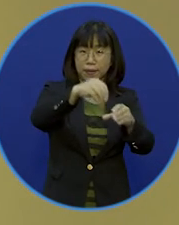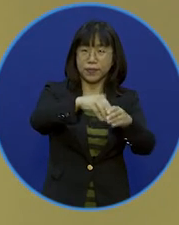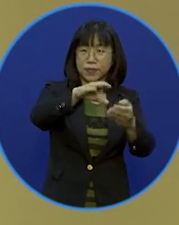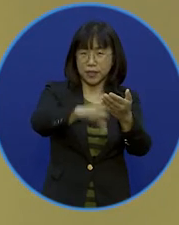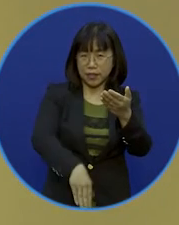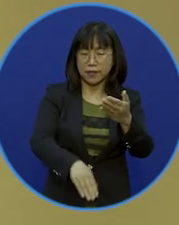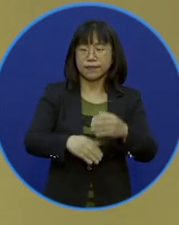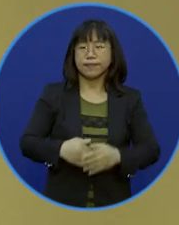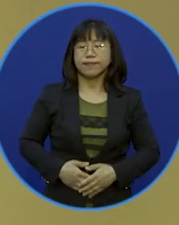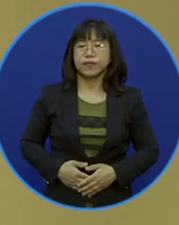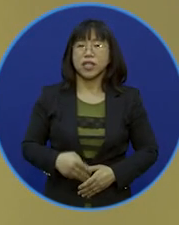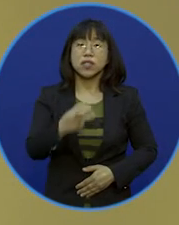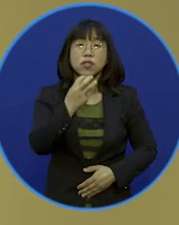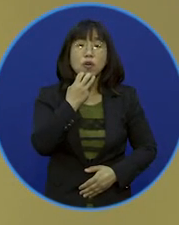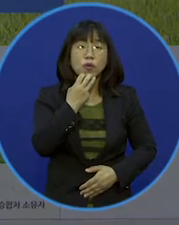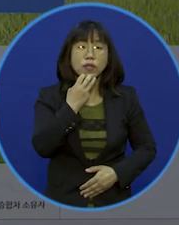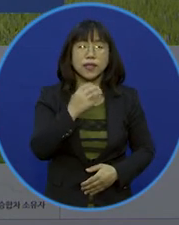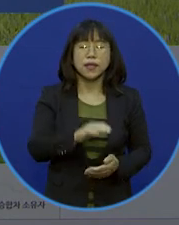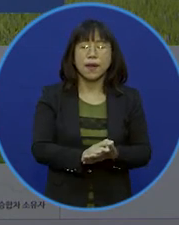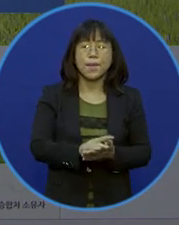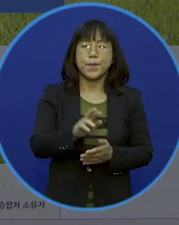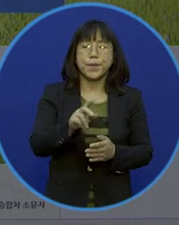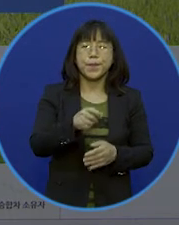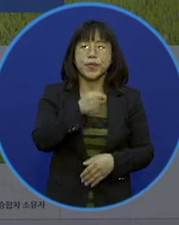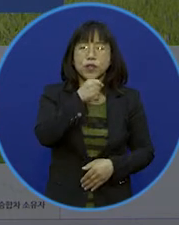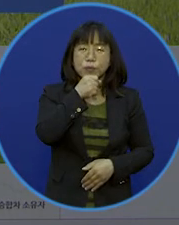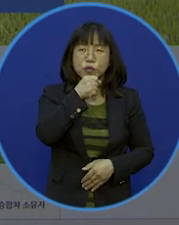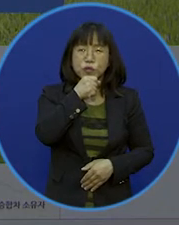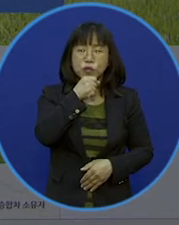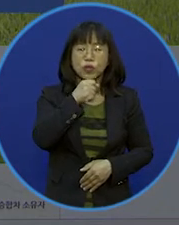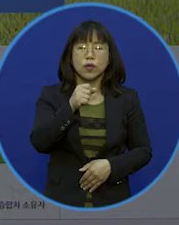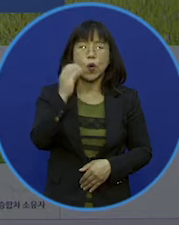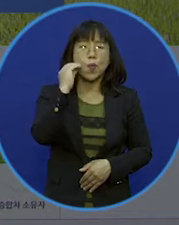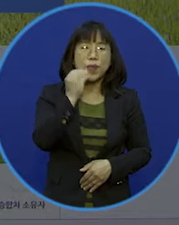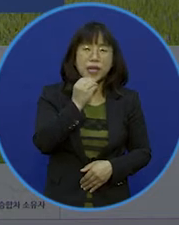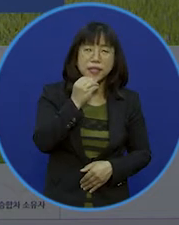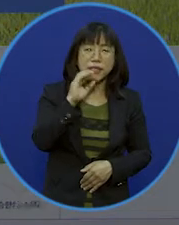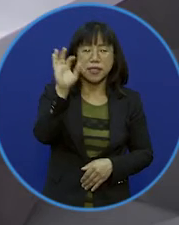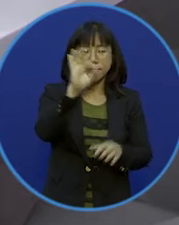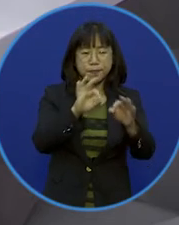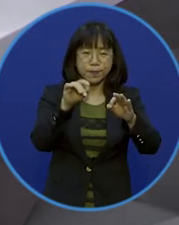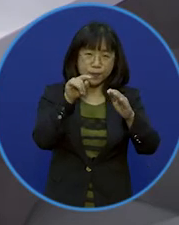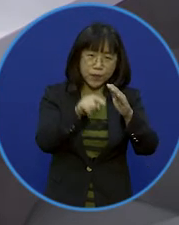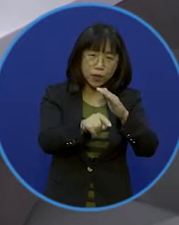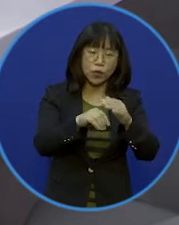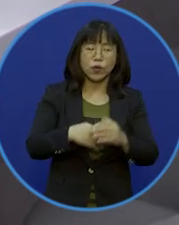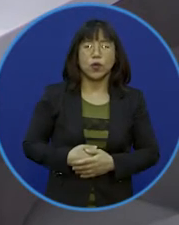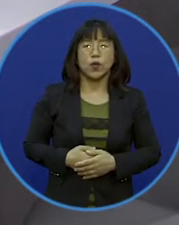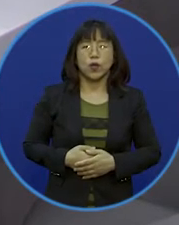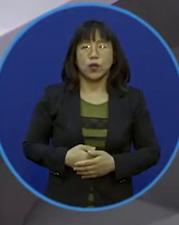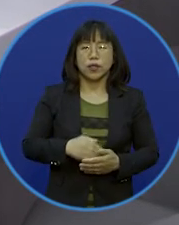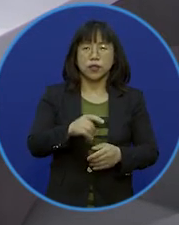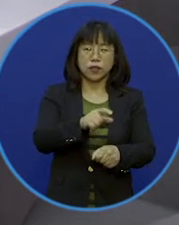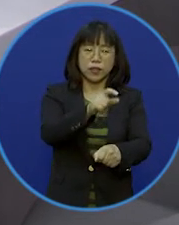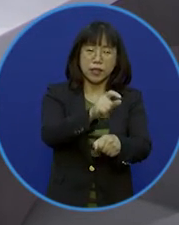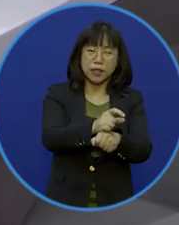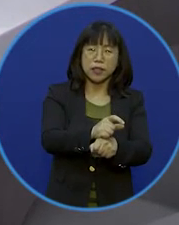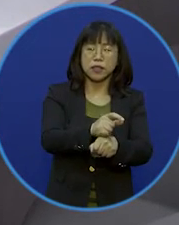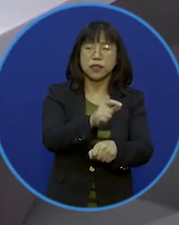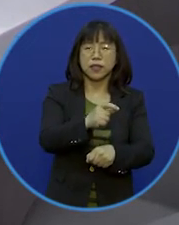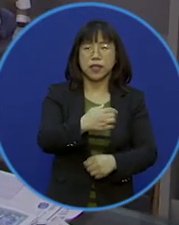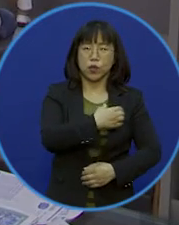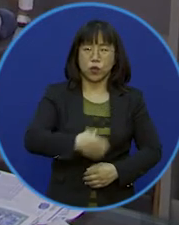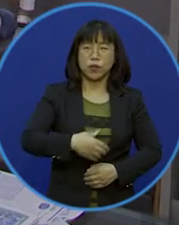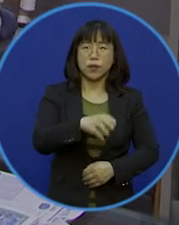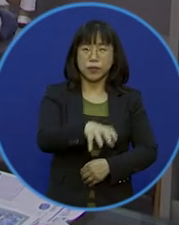승용차나 승합차가 가입 대상입니다. 서울시 승용차 마일리지 홈페이지를 이용하거나 강서구청 또는 동주민센터에